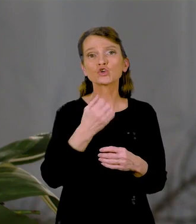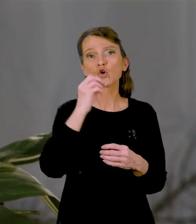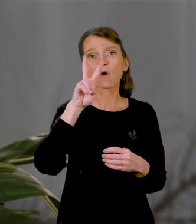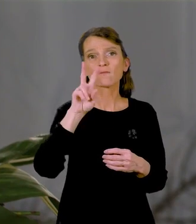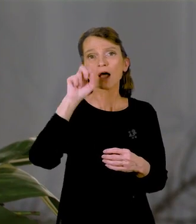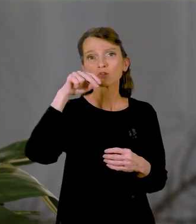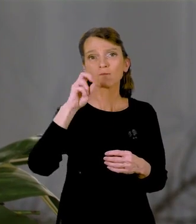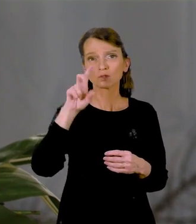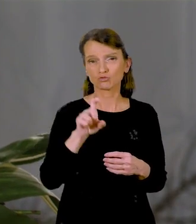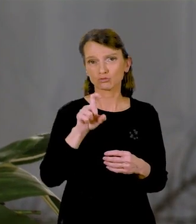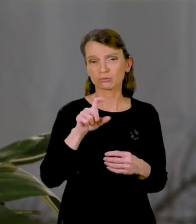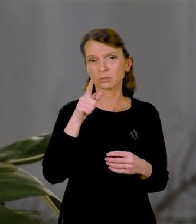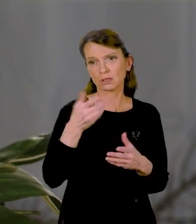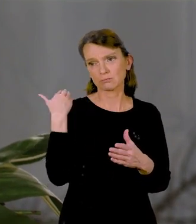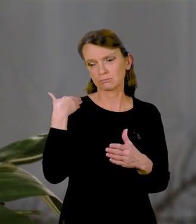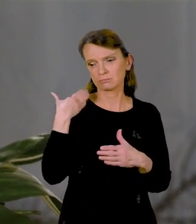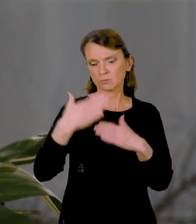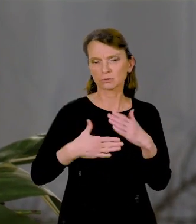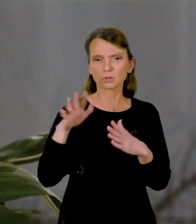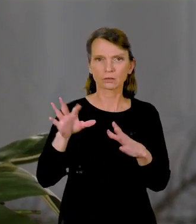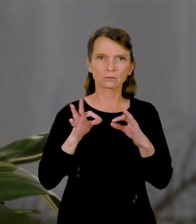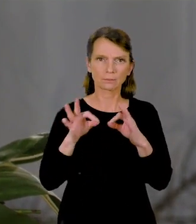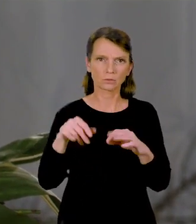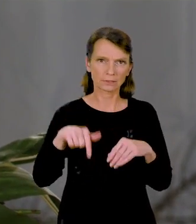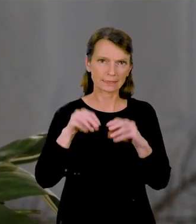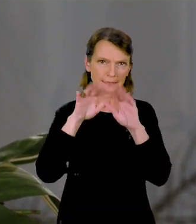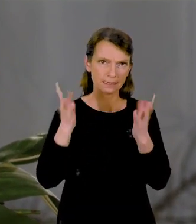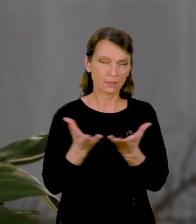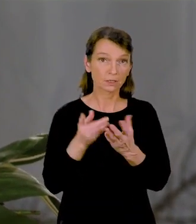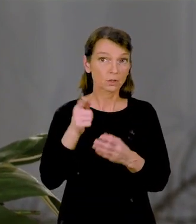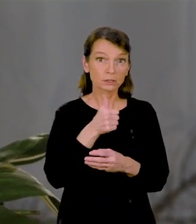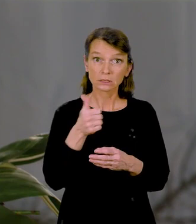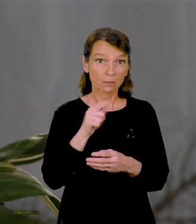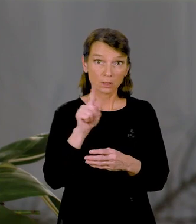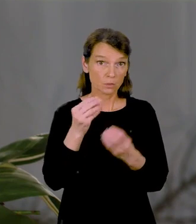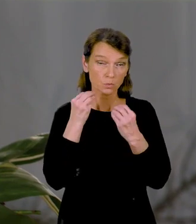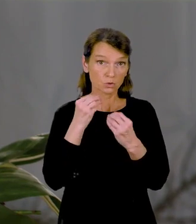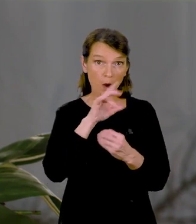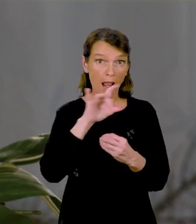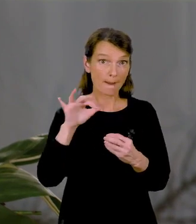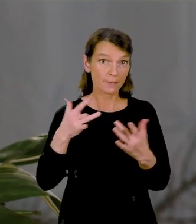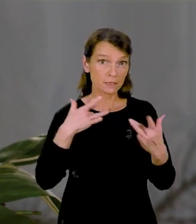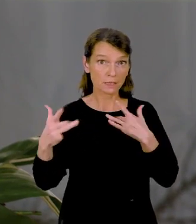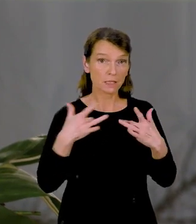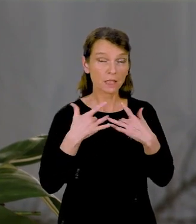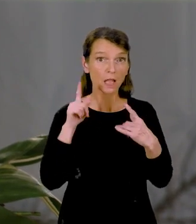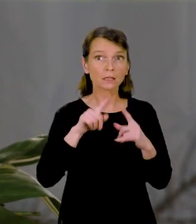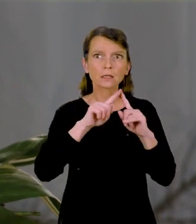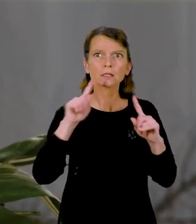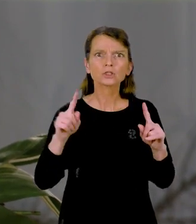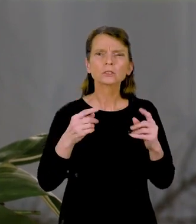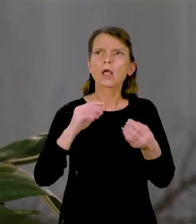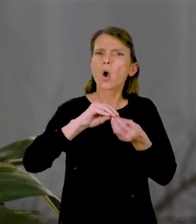zemeljsko pot. On me ni naučil le gledališke abecede in njene kompleksne uporabe v različnih gledaliških